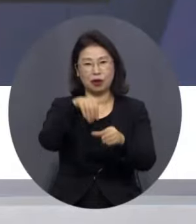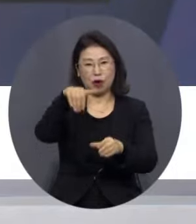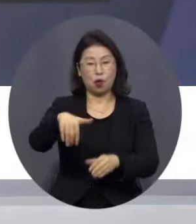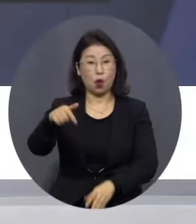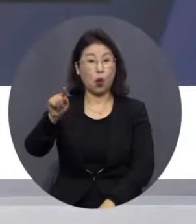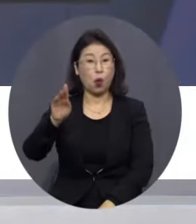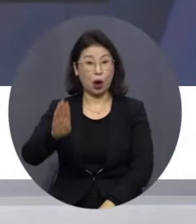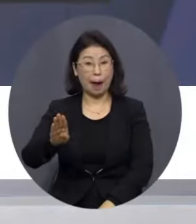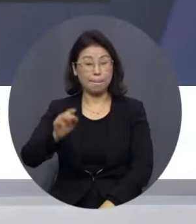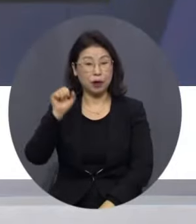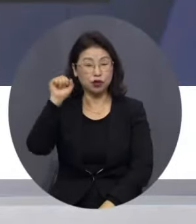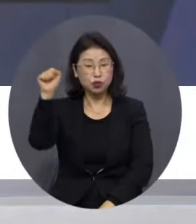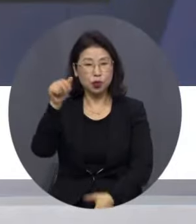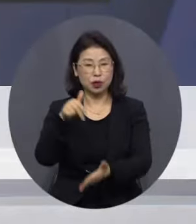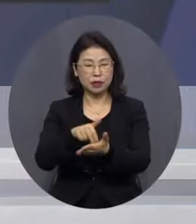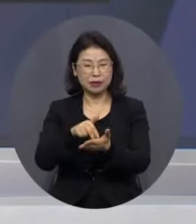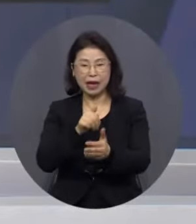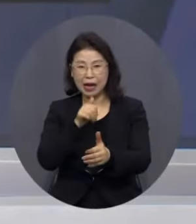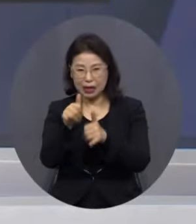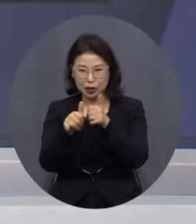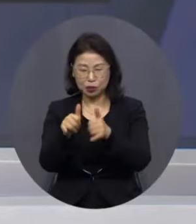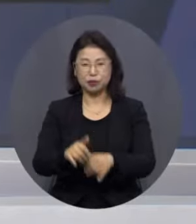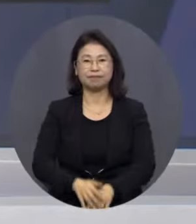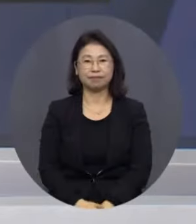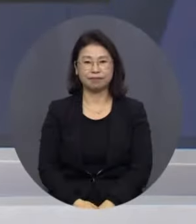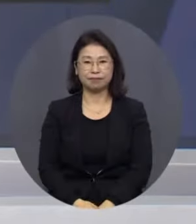후보들의 입장을 조인호 기자가